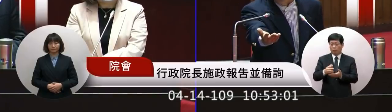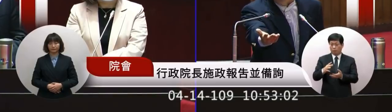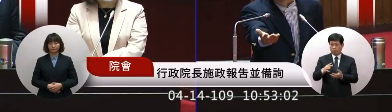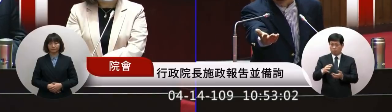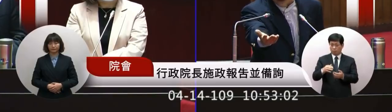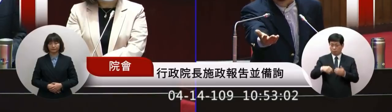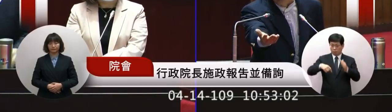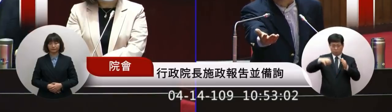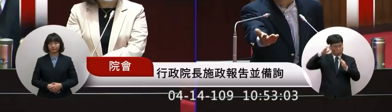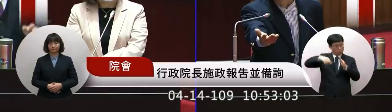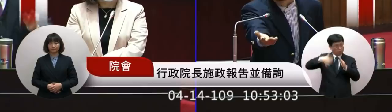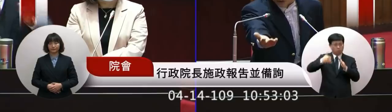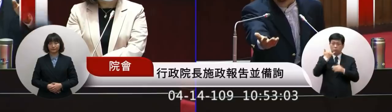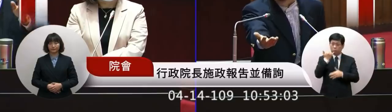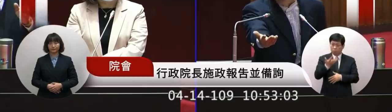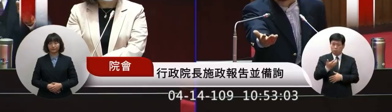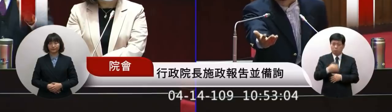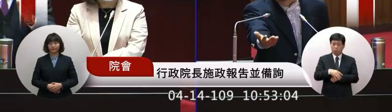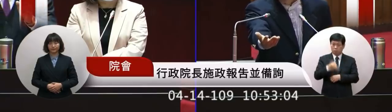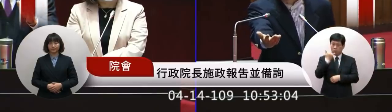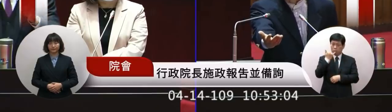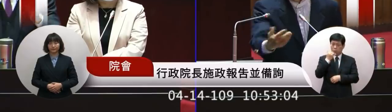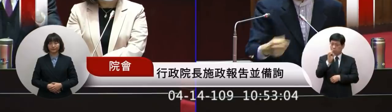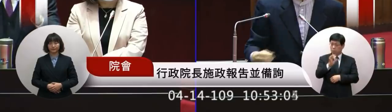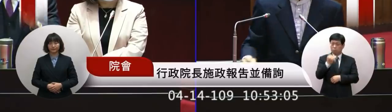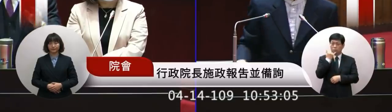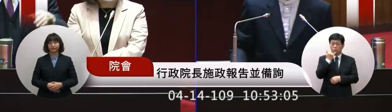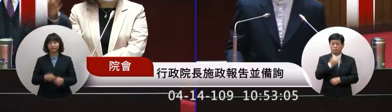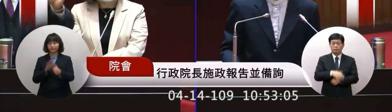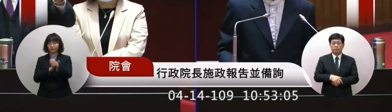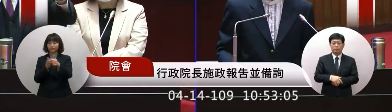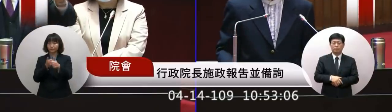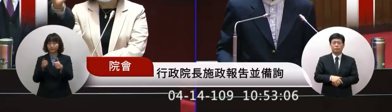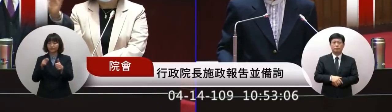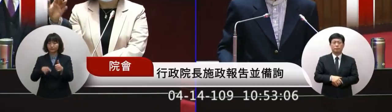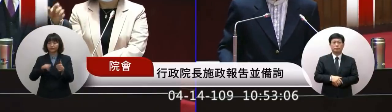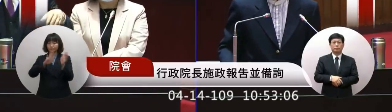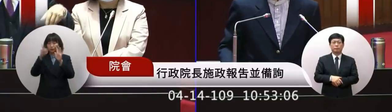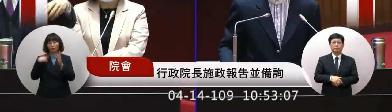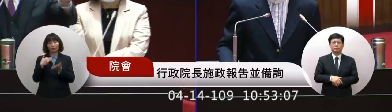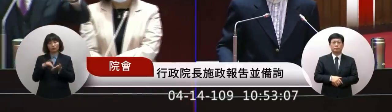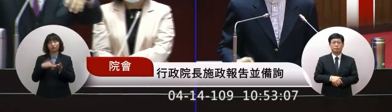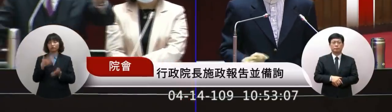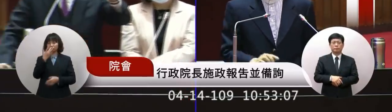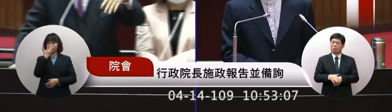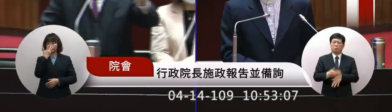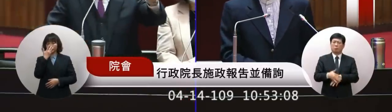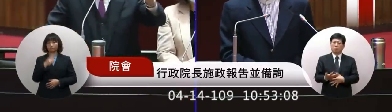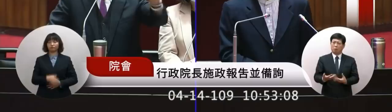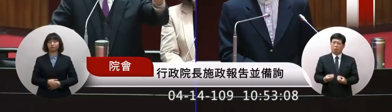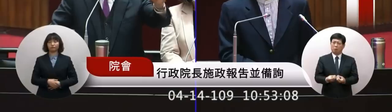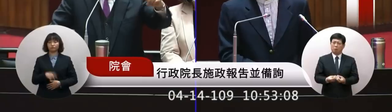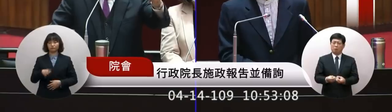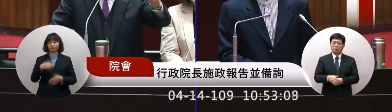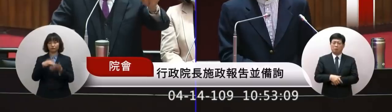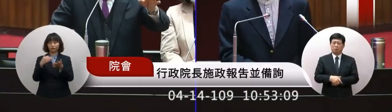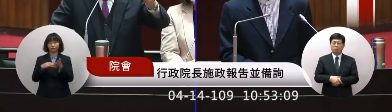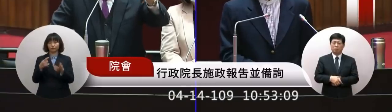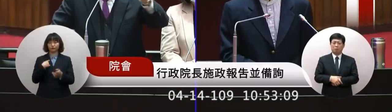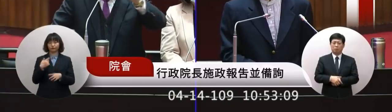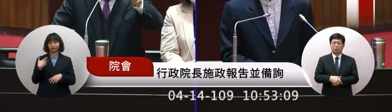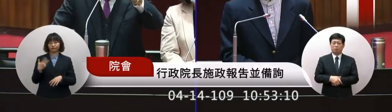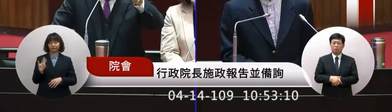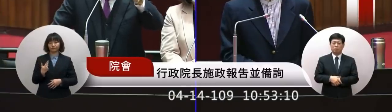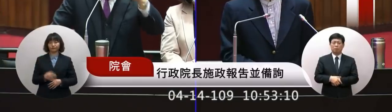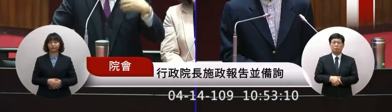无？苏院长，有可能安尼无？有可能安尼无？请 委员，即款我袂晓算啦吼， 即款 我袂晓算这啦。 我理